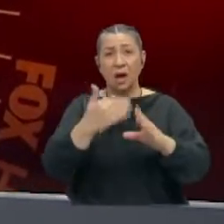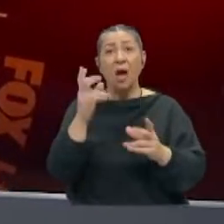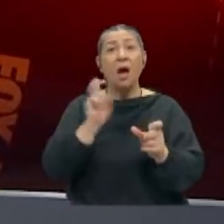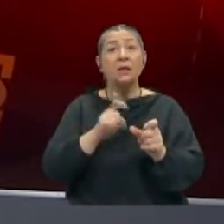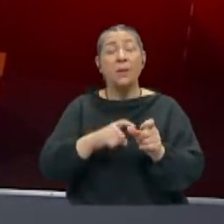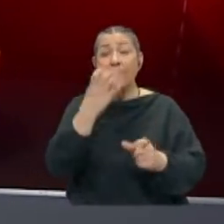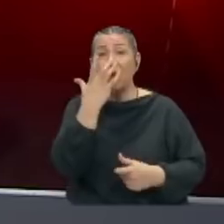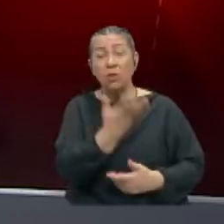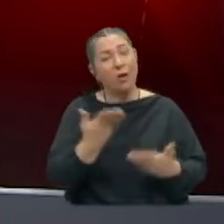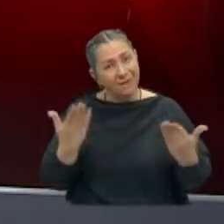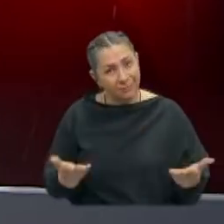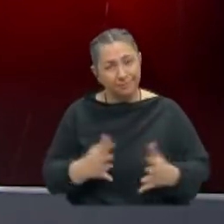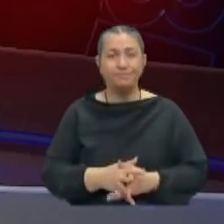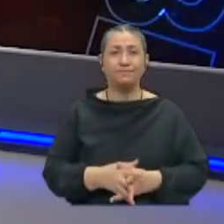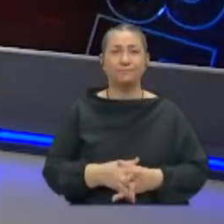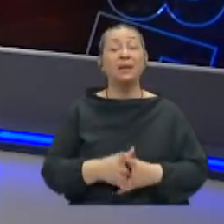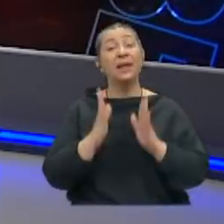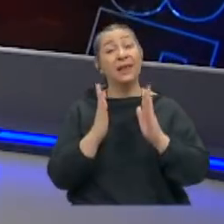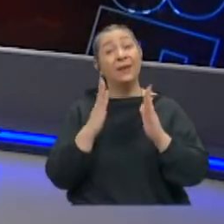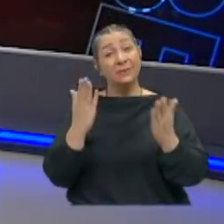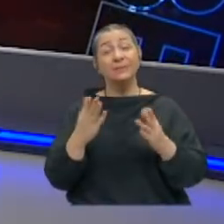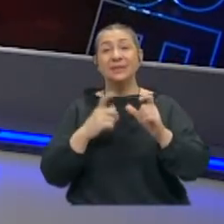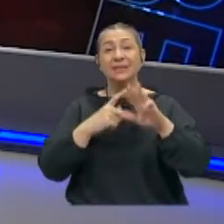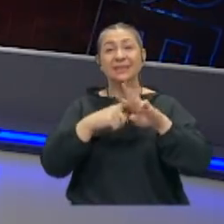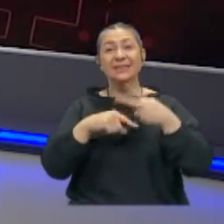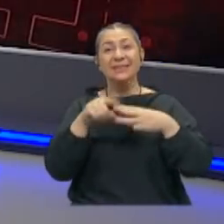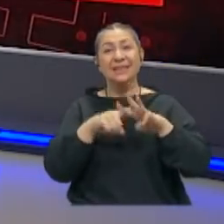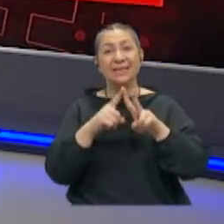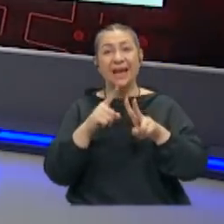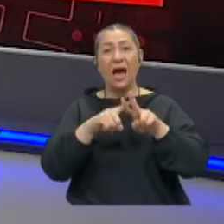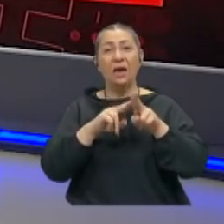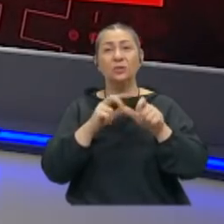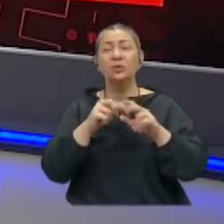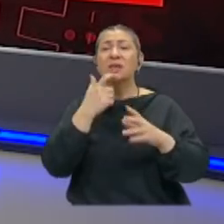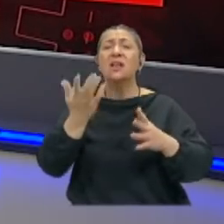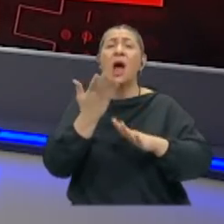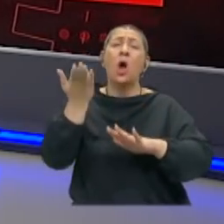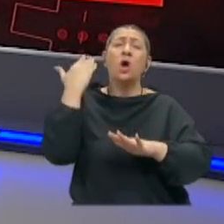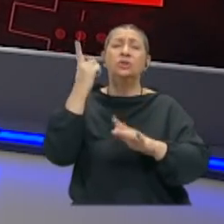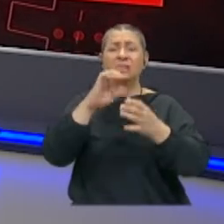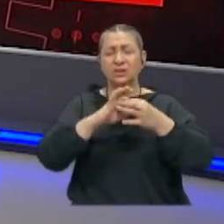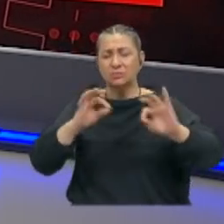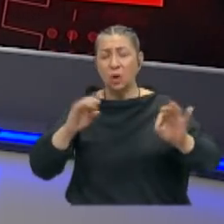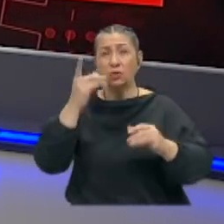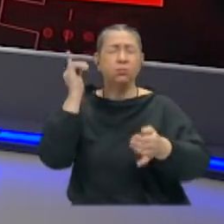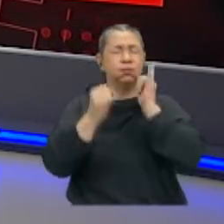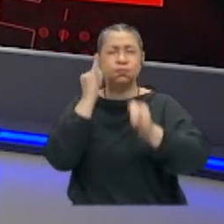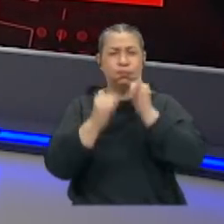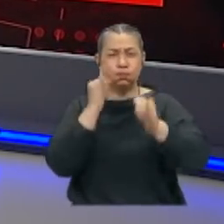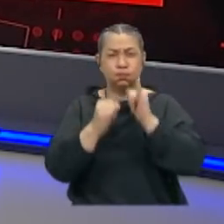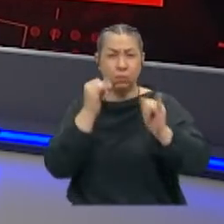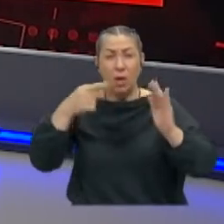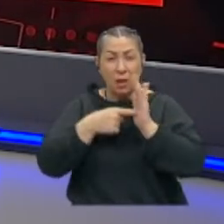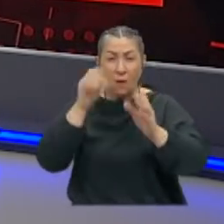atama bekliyorlar efendim. Devam edelim. Sezen Aksu'nun yıllar önce yazdığı bir şarkı sözü nedeniyle önce troller tarafından